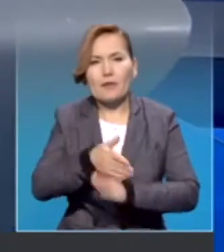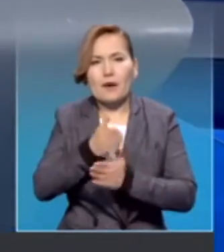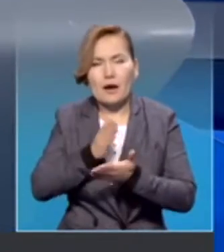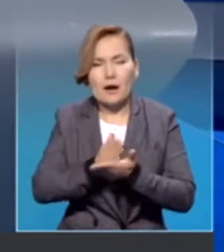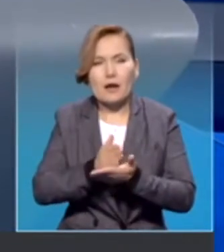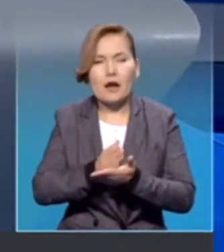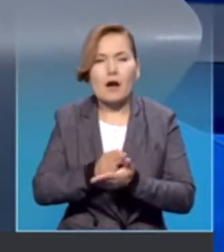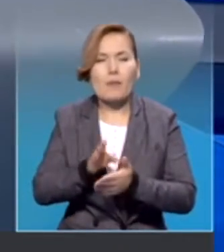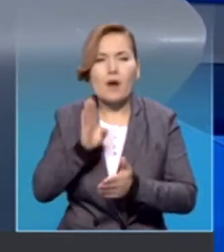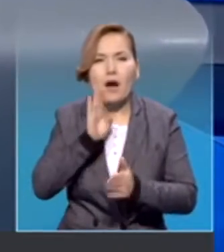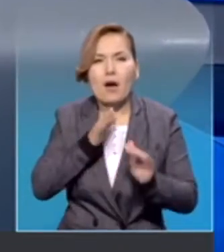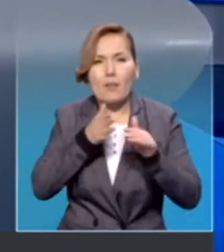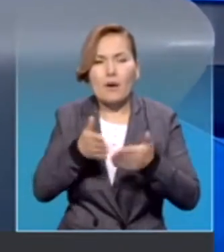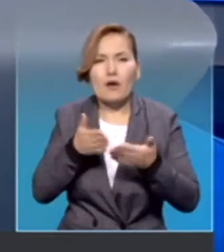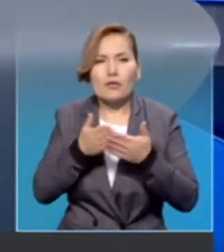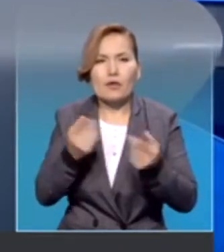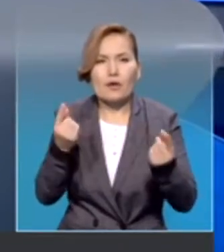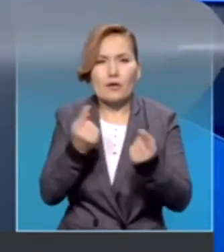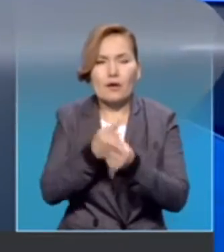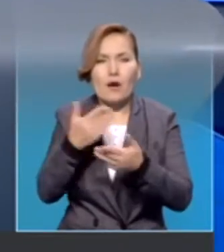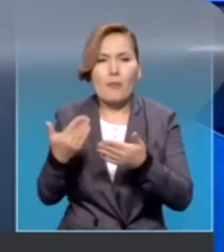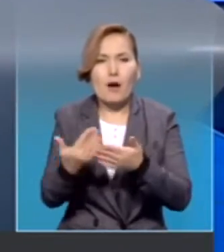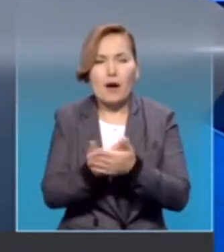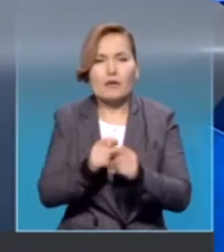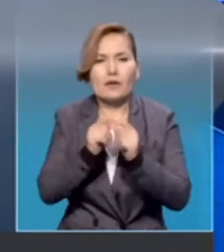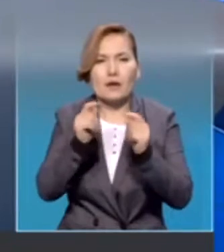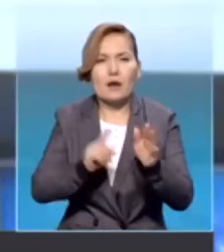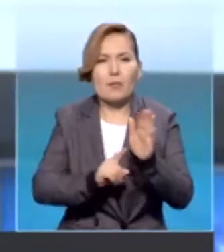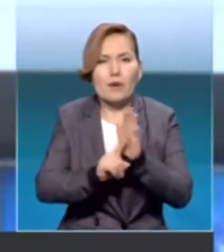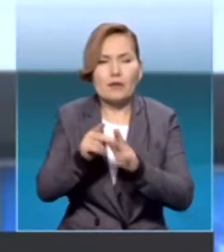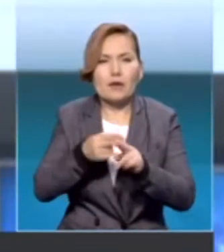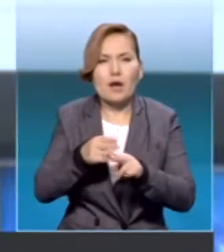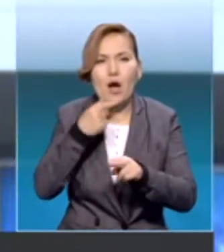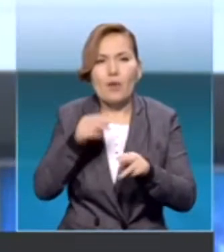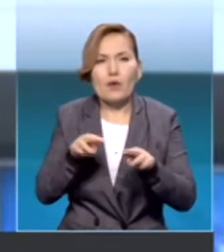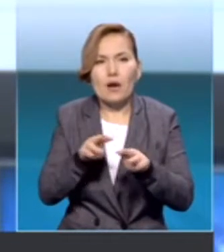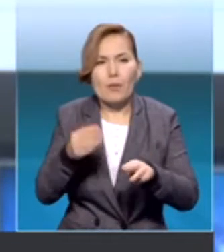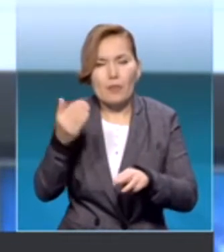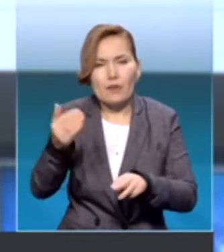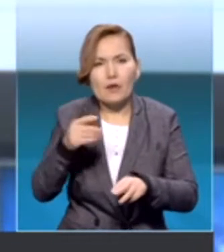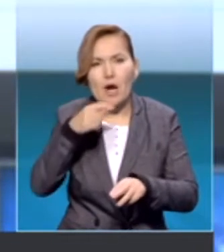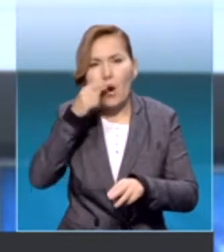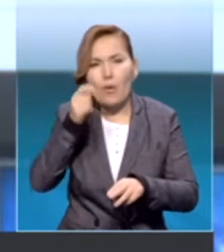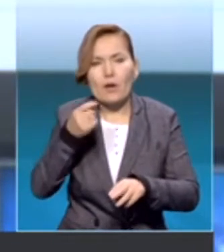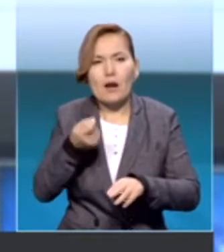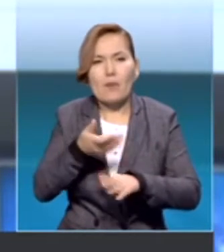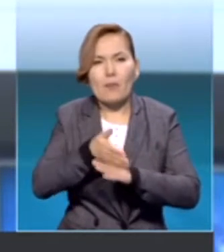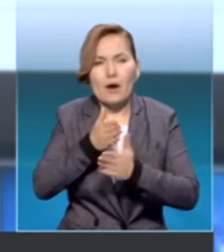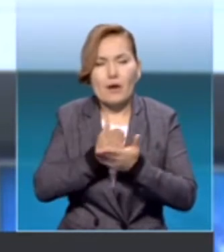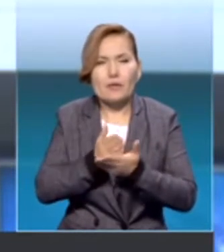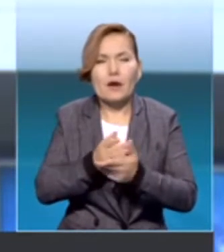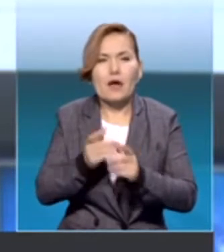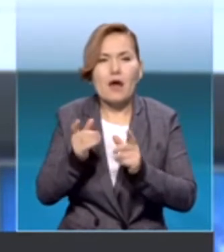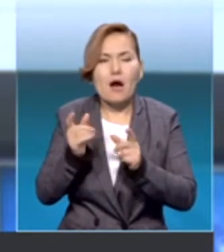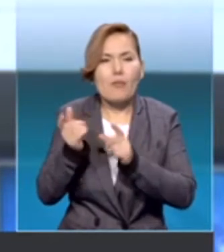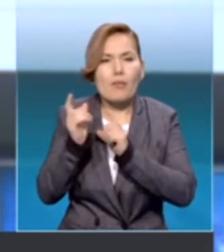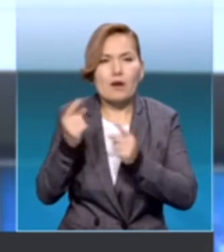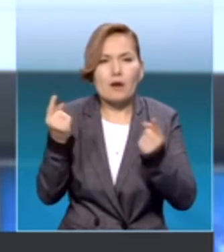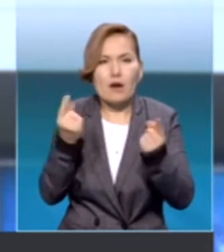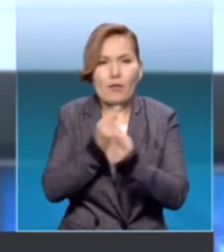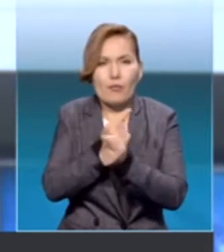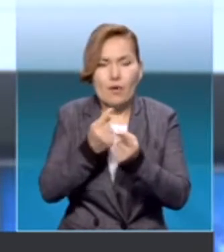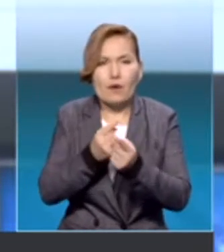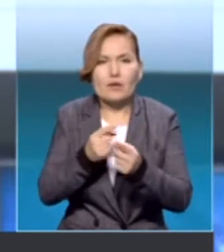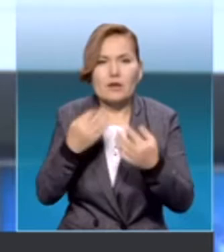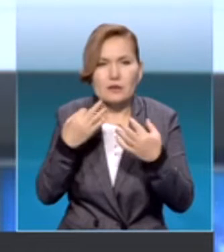экспорттауға мүмкіндік беретін келісімге қайта қосылды. Елдің қорғаныс министрлігінің мәлімдеуінше, Украина астық тасымалдау дәлізінде ұрыс қимылдарын жүргізбеуге